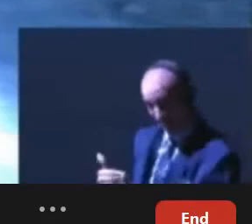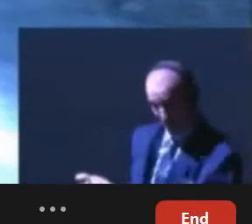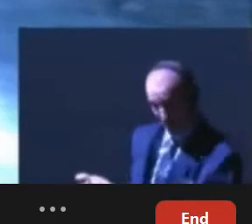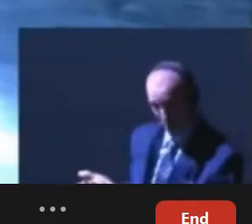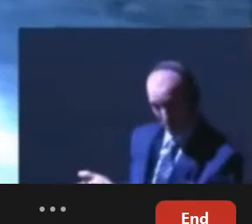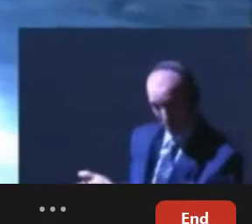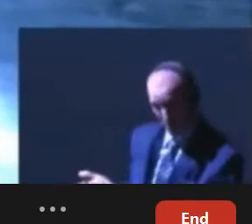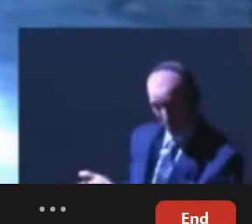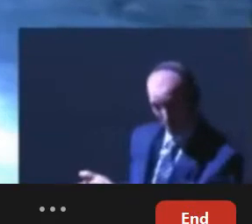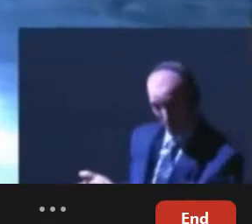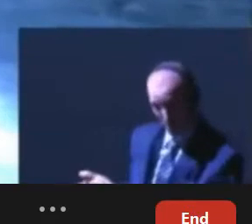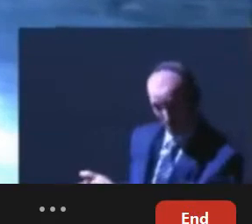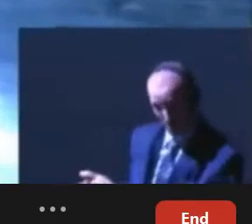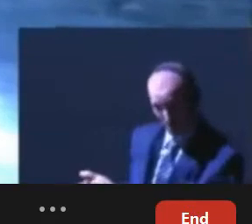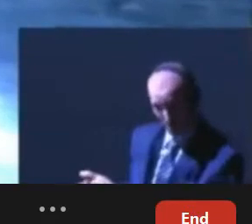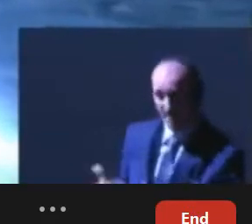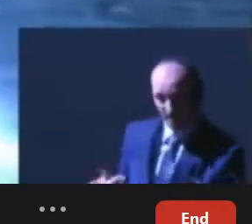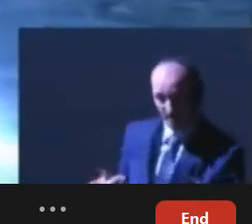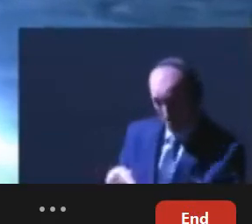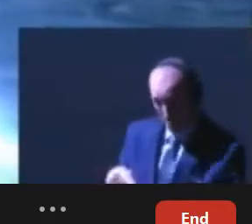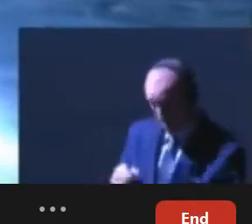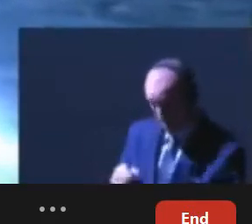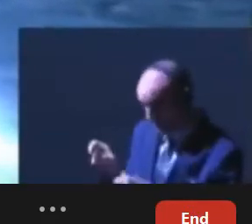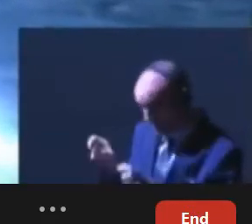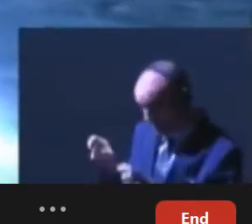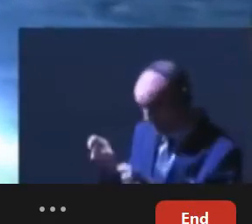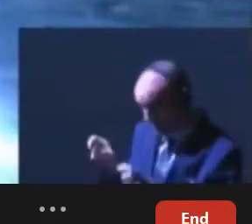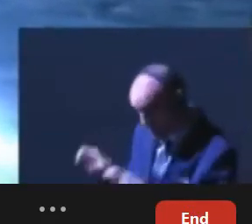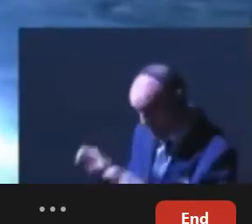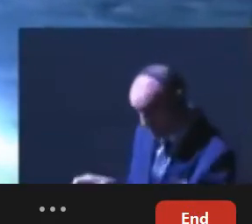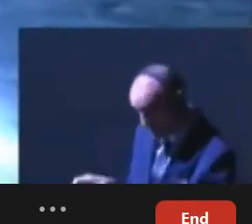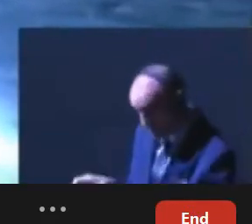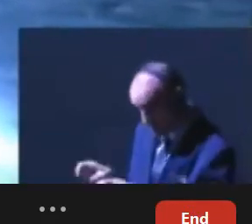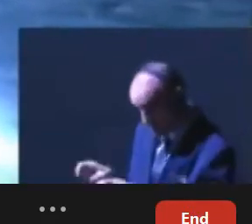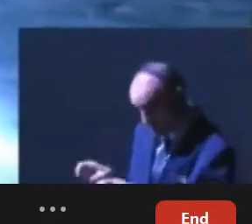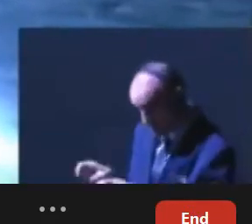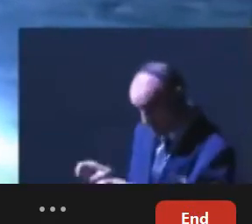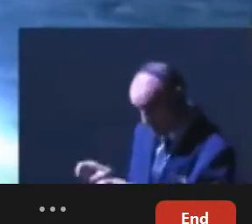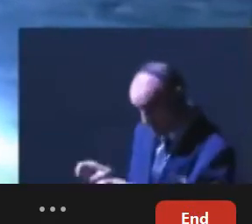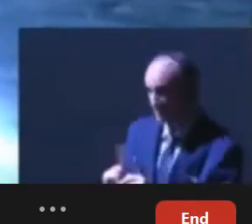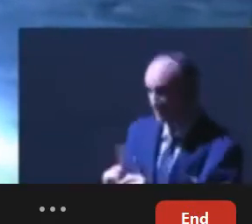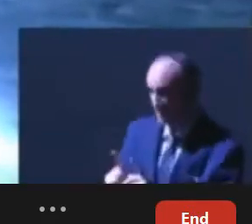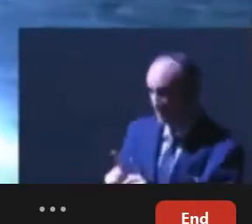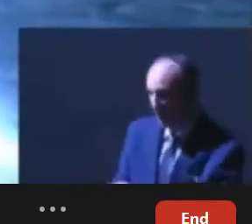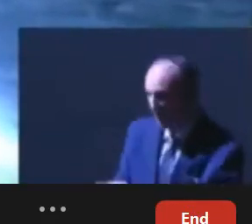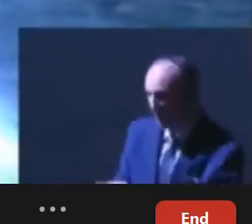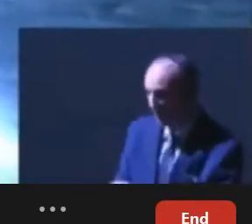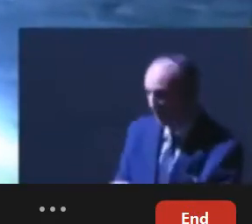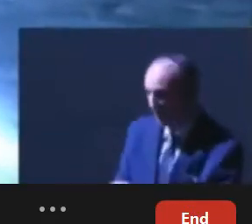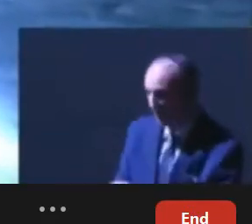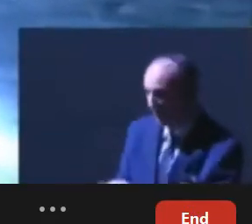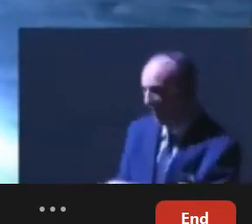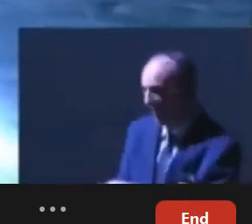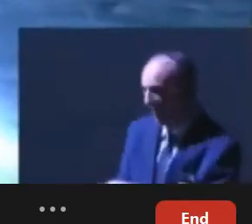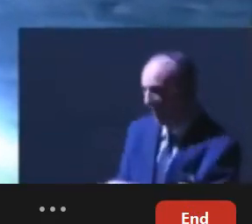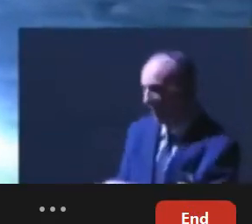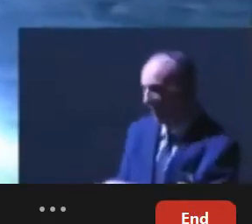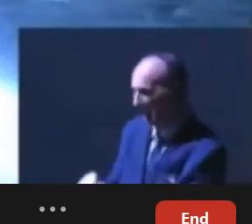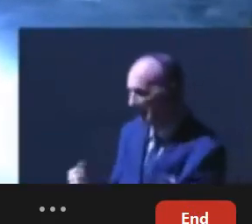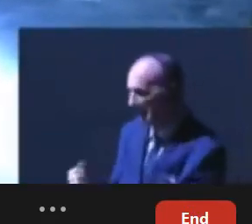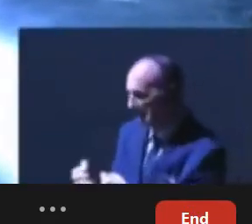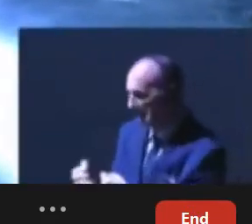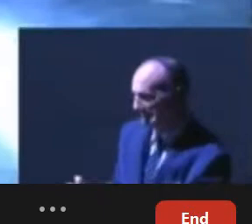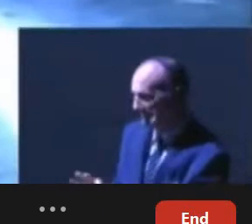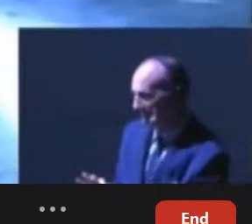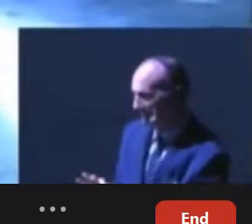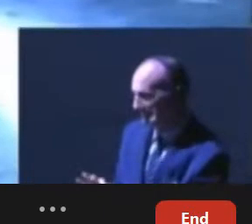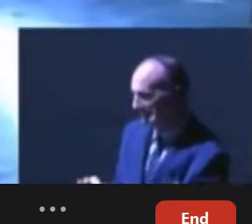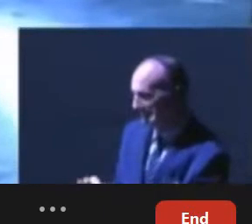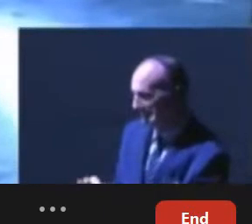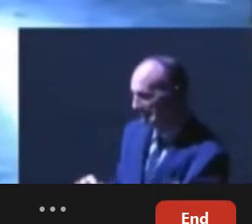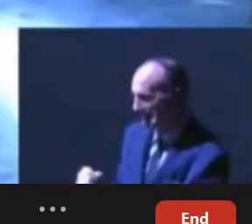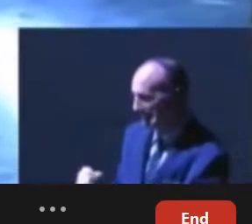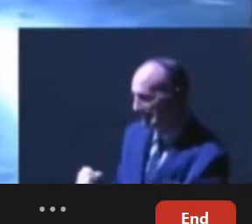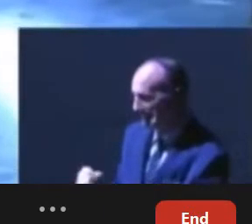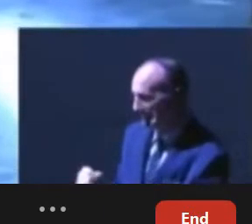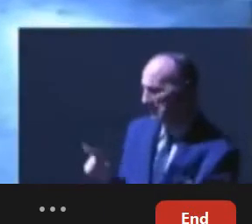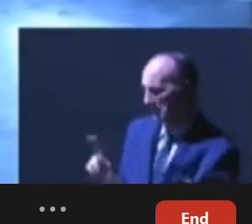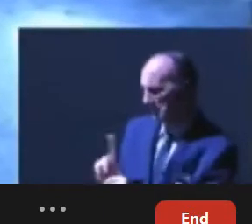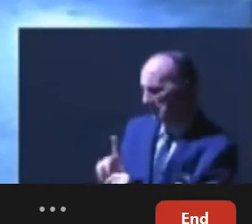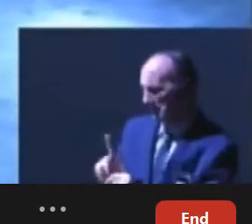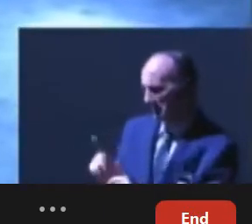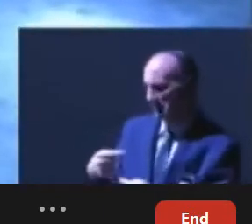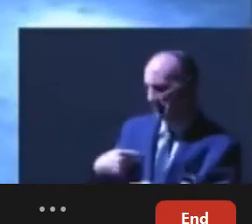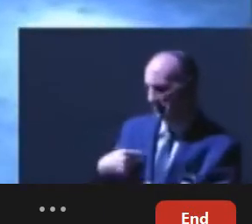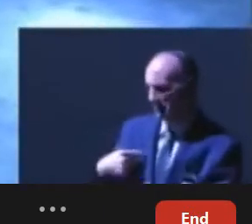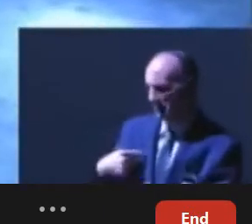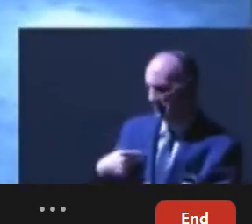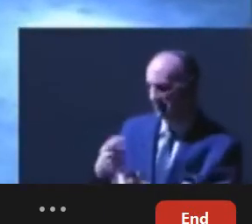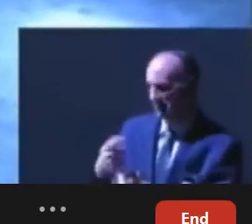họ, chúng ta đâu có ép ai đâu. Chúng ta có phải là cái thể chế nó lệ không, để quyền lựa chọn của bạn. Mà tôi có tưởng tượng